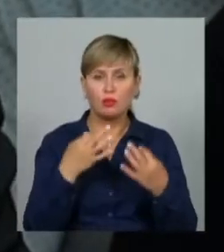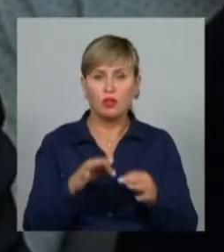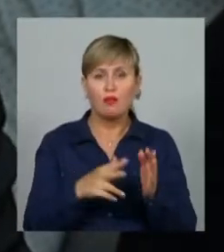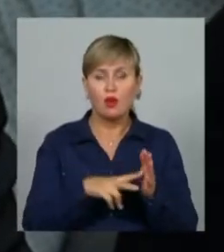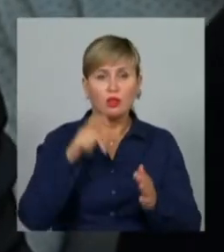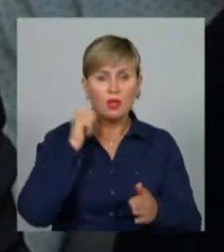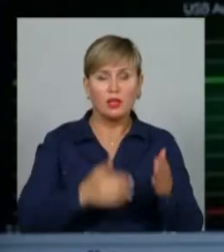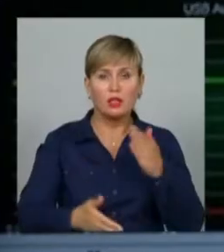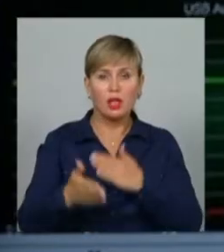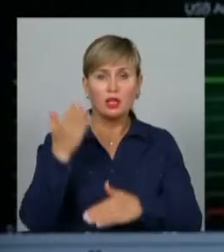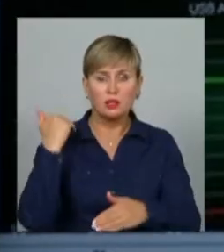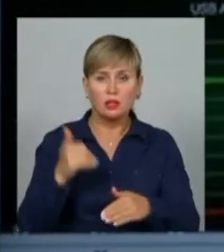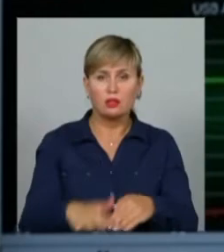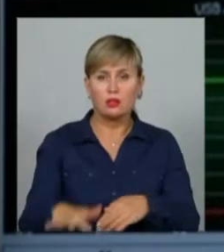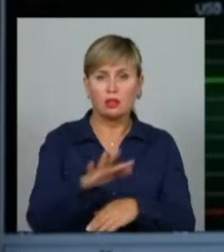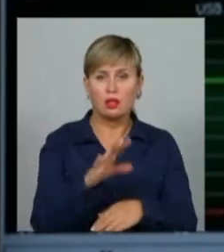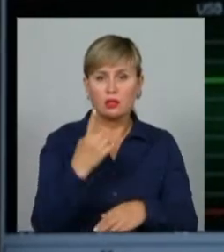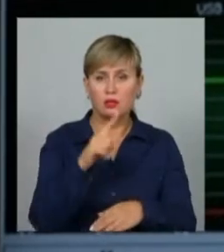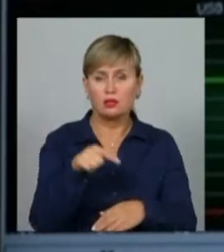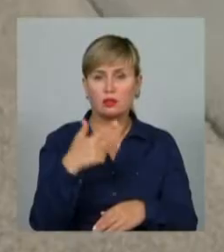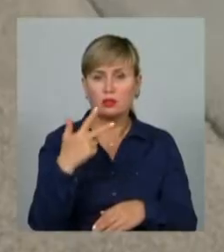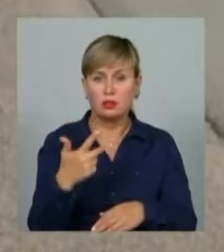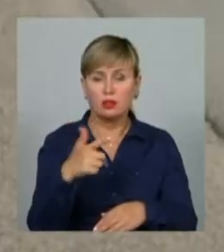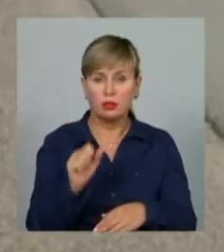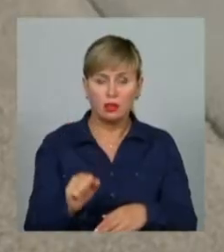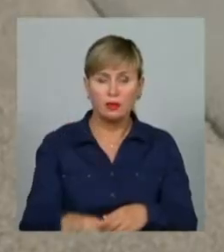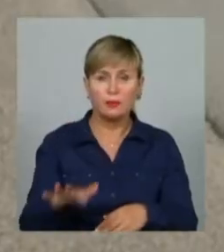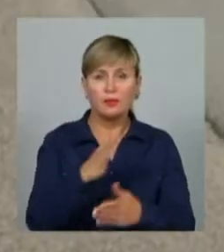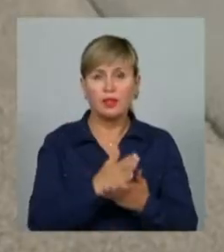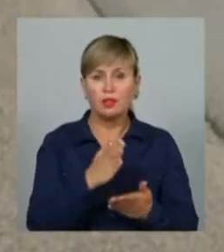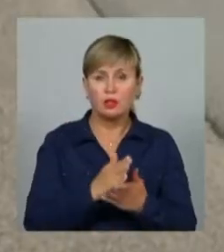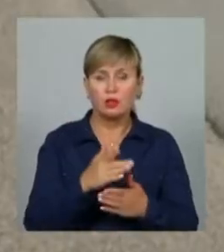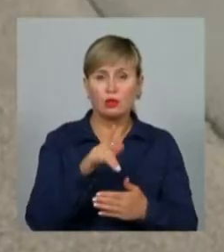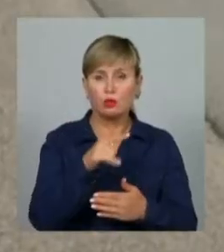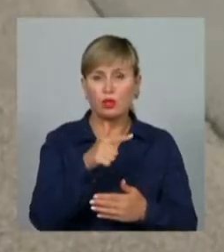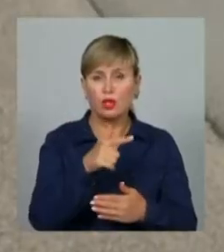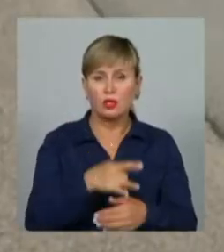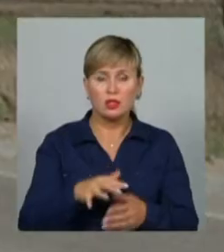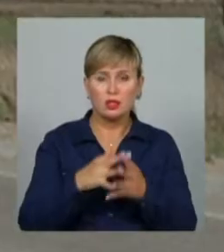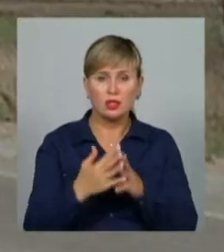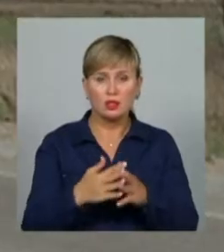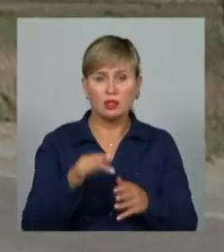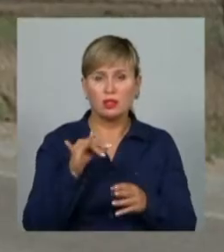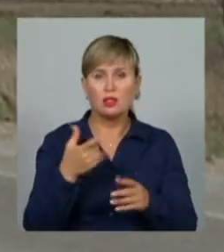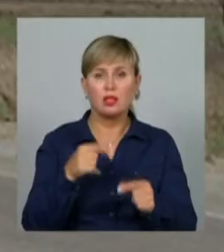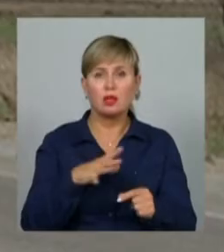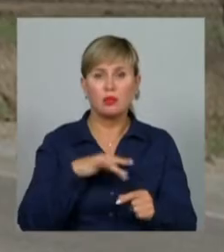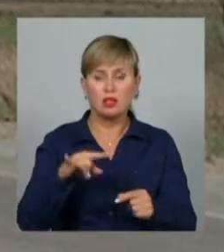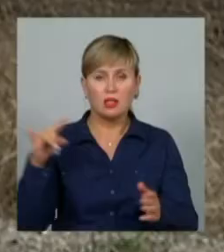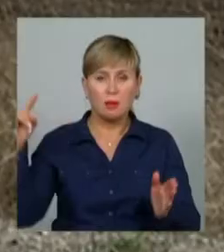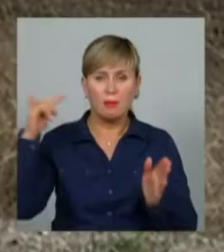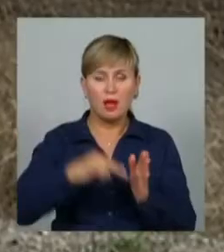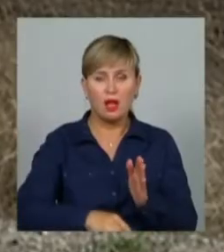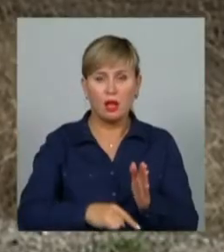лет назад земельный участок площадью 1,34 гектара, расположенный в Гульдалинском сельском округе, где и потерпел крушение самолет